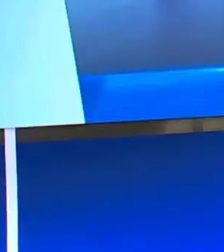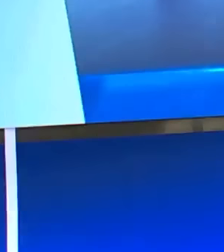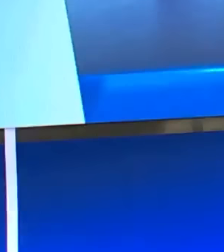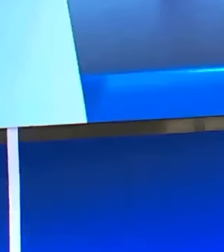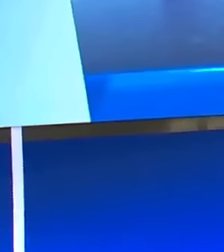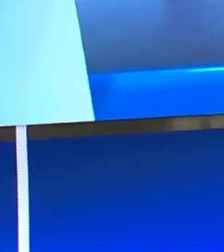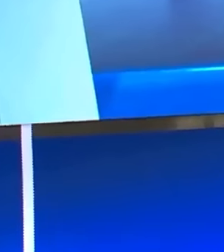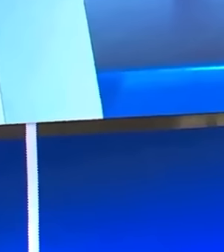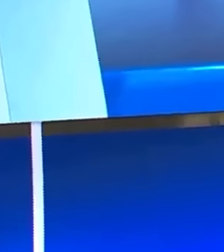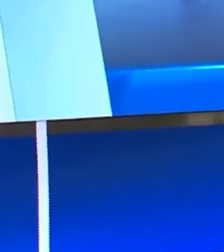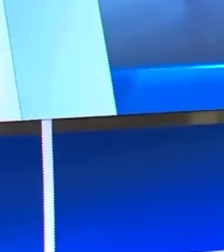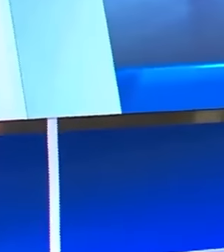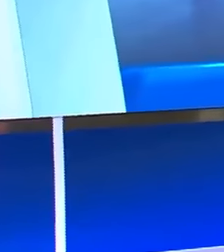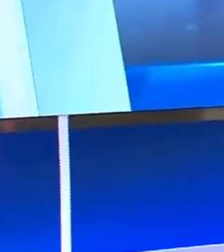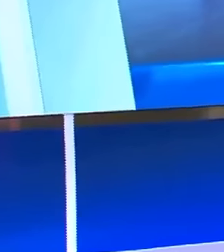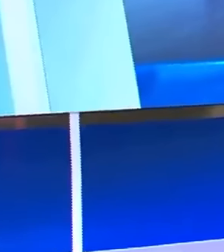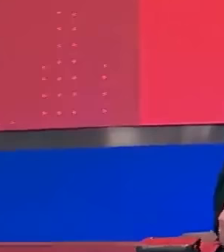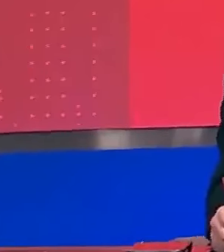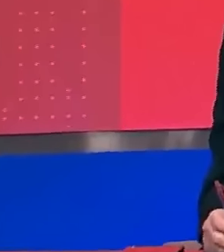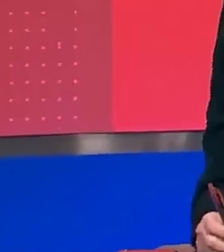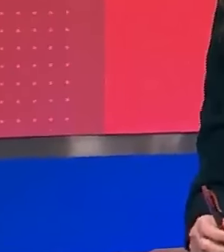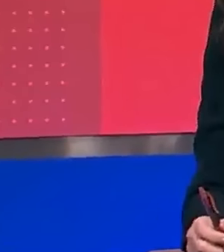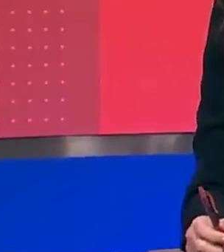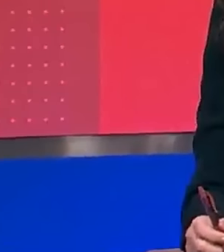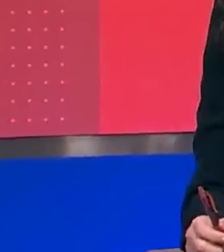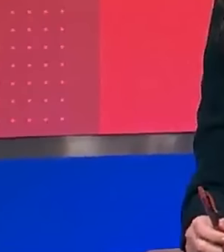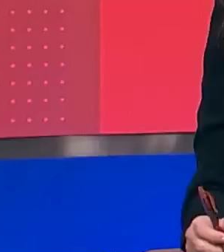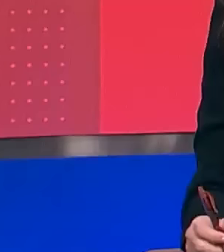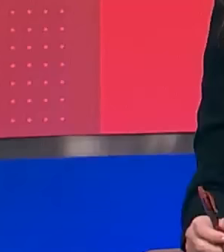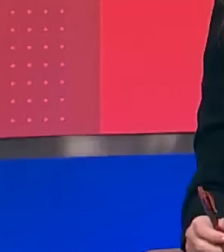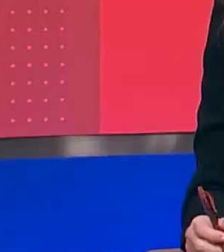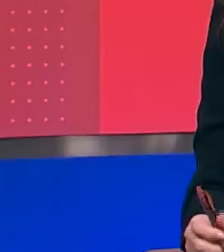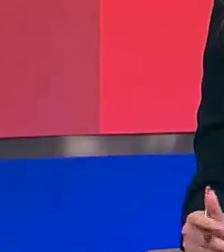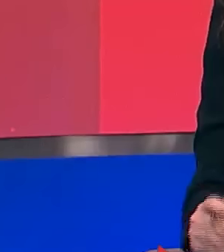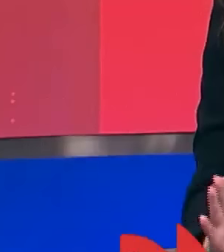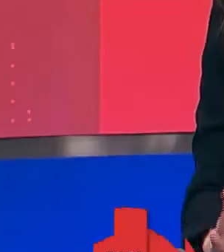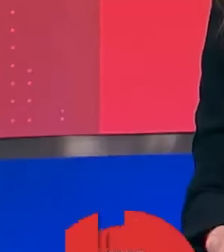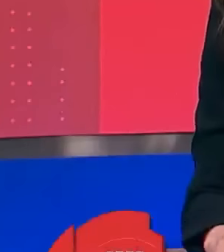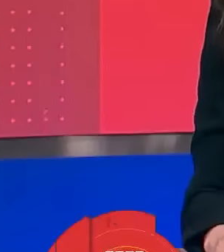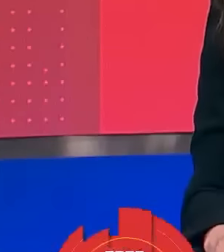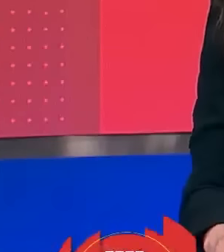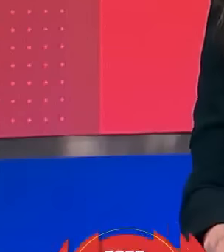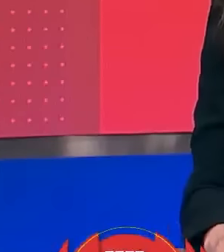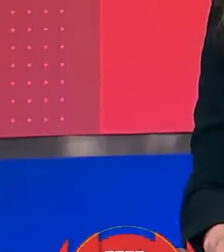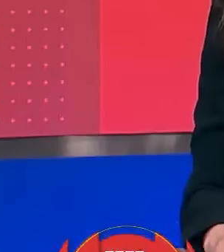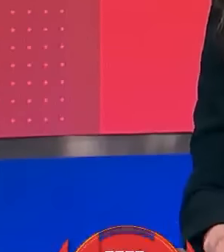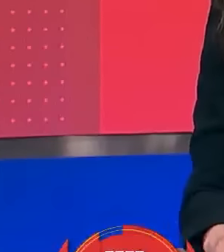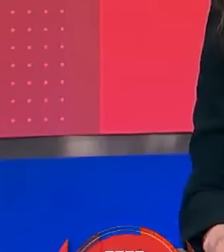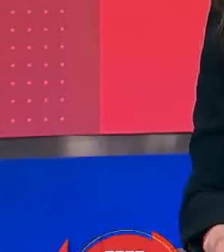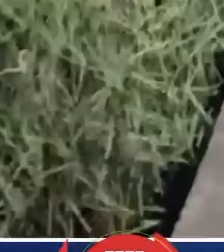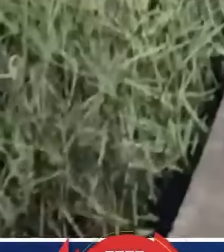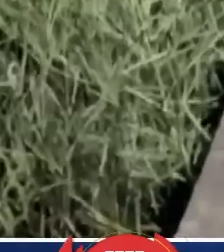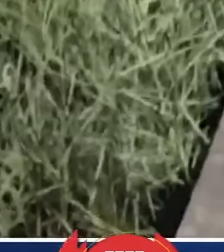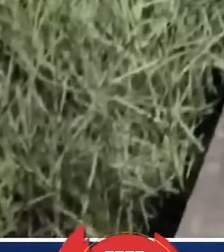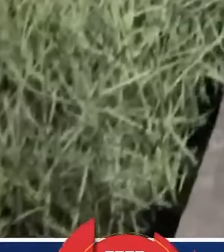ะข่าวเที่ยงเนชั่นค่ะ ชาวบ้านที่ชุมชนหนึ่งในฉะเชิงเทราเขาแตกตื่นกันเลยค่ะจู่ๆไปเ